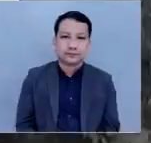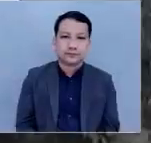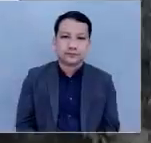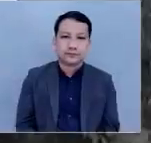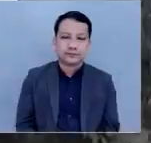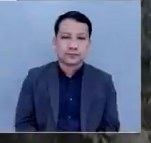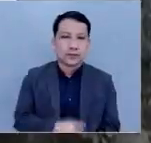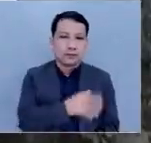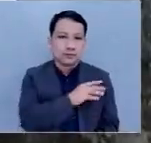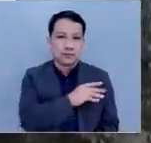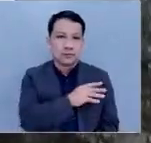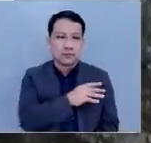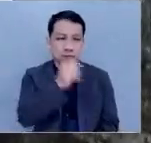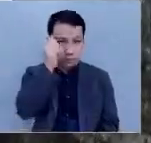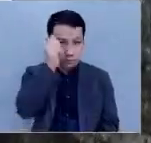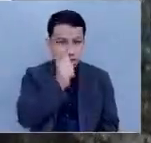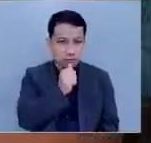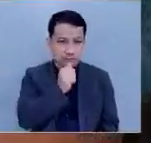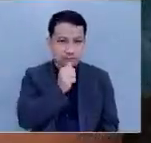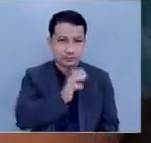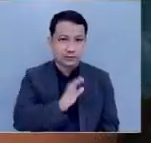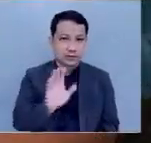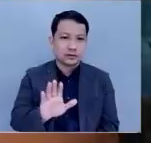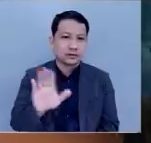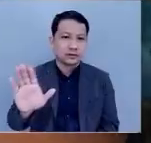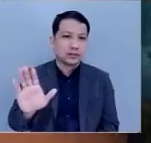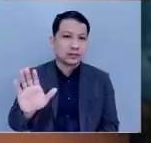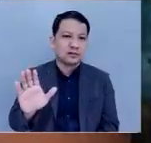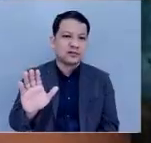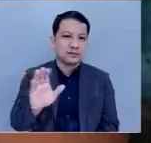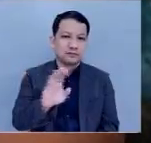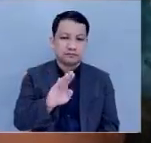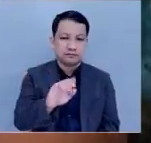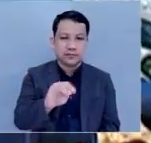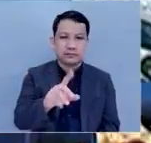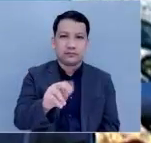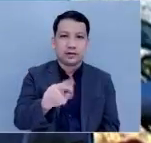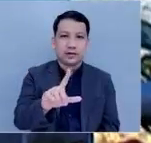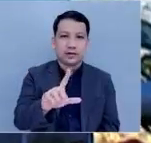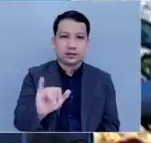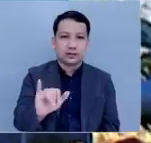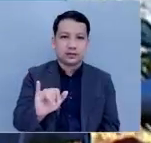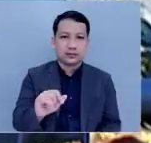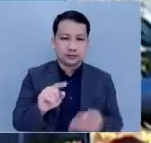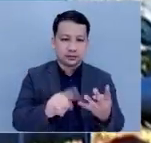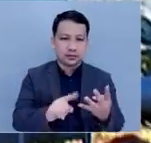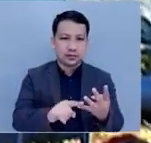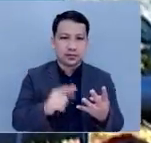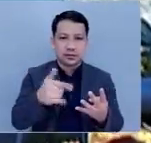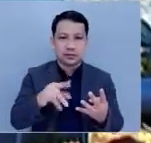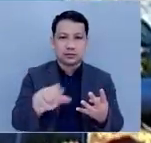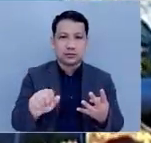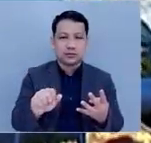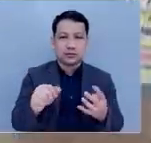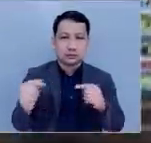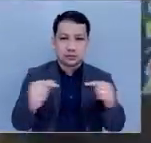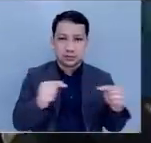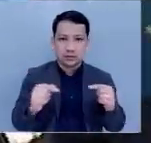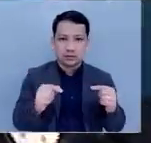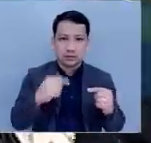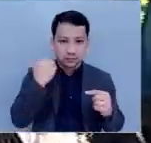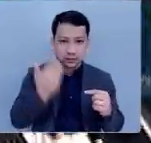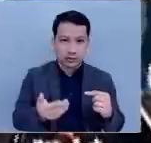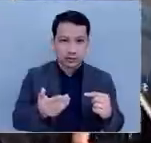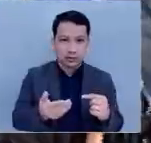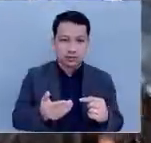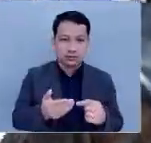Matyagang naghintay ang mga taga Binmalay, Pangasinan sa labi ni Angeline Aguirre, ang isa sa apat na Pilipinong nasawi sa giyera sa Israel.